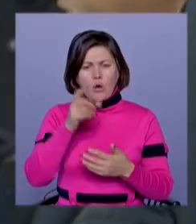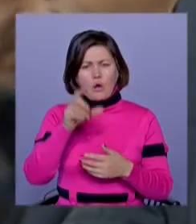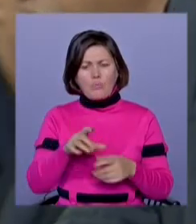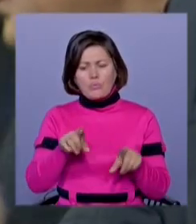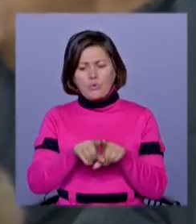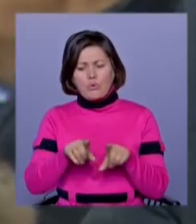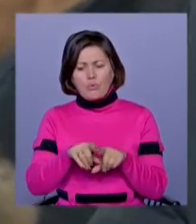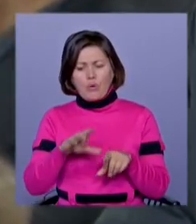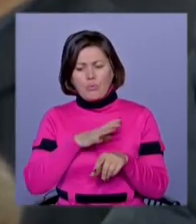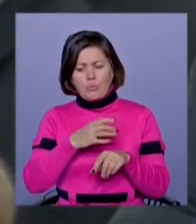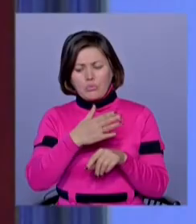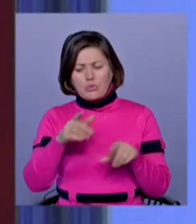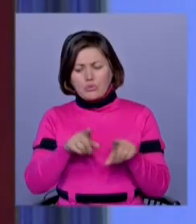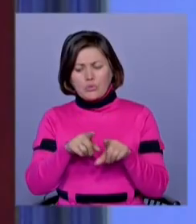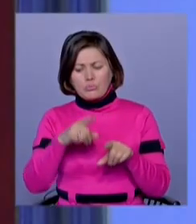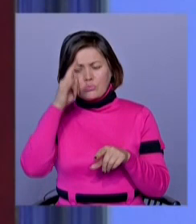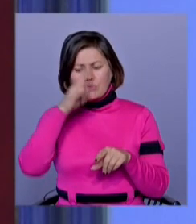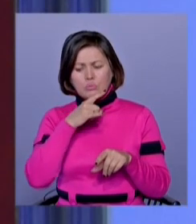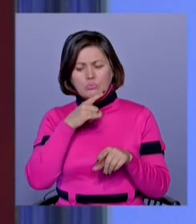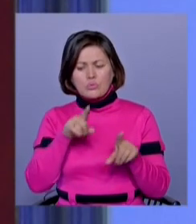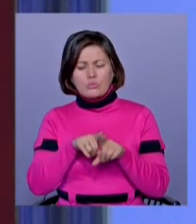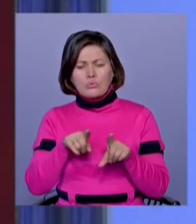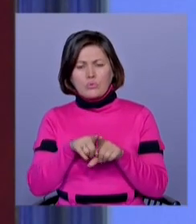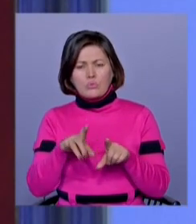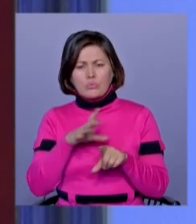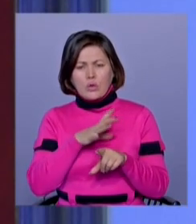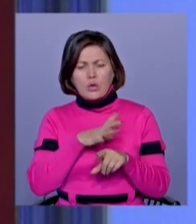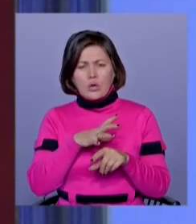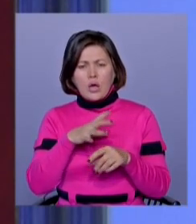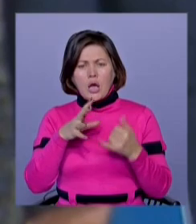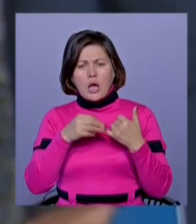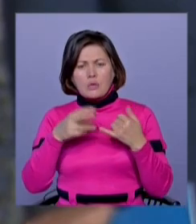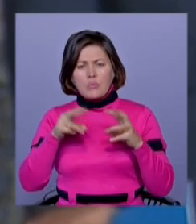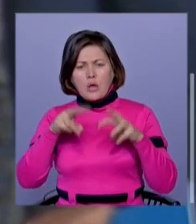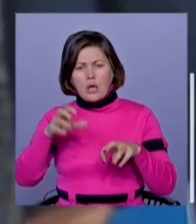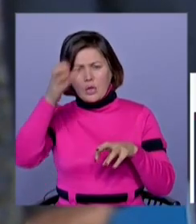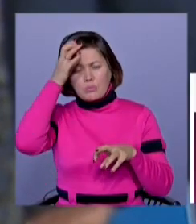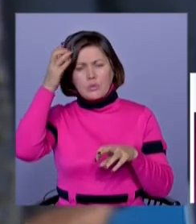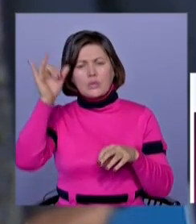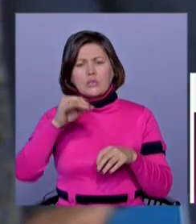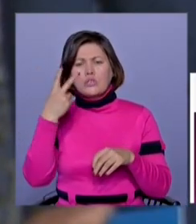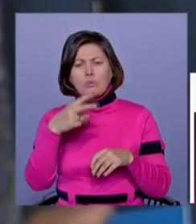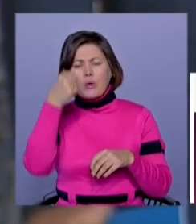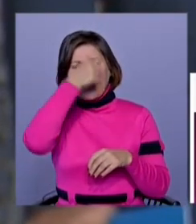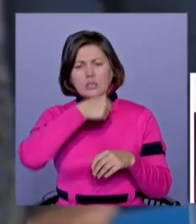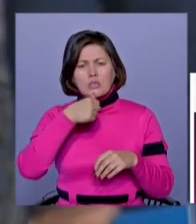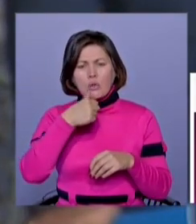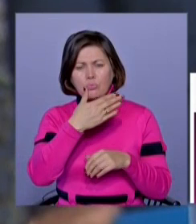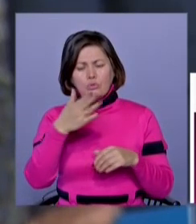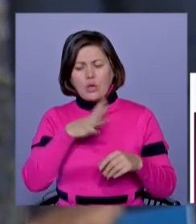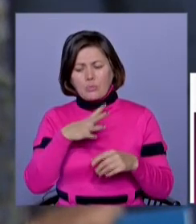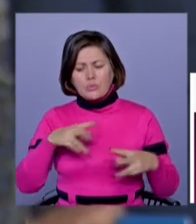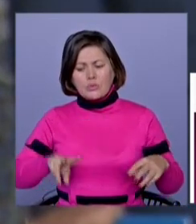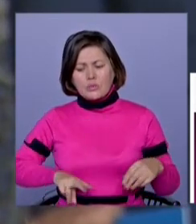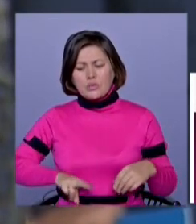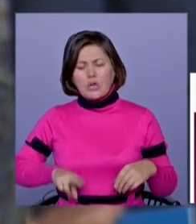Міне ол Қазақстандағы археология ғылымын 20 жыл соның директоры